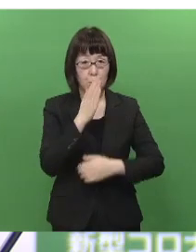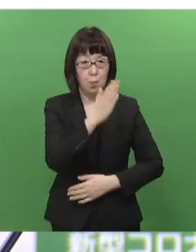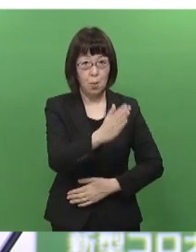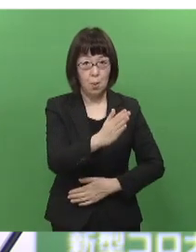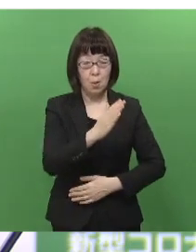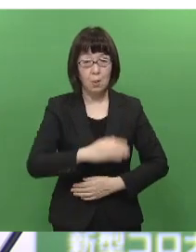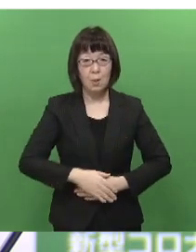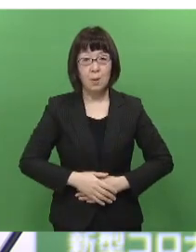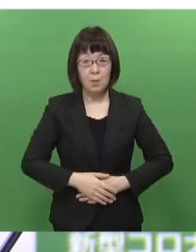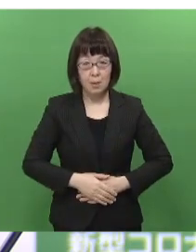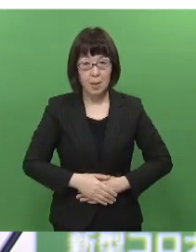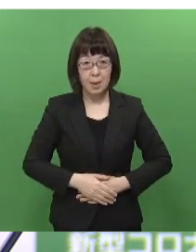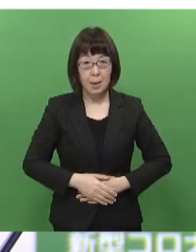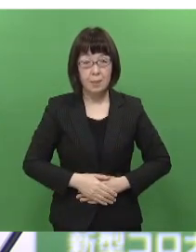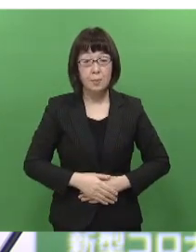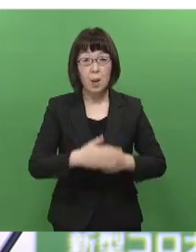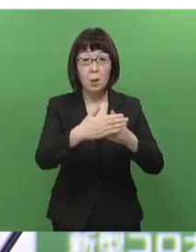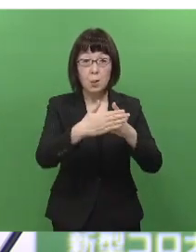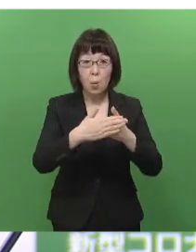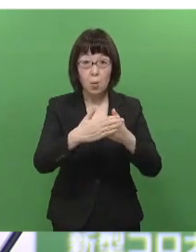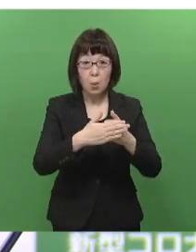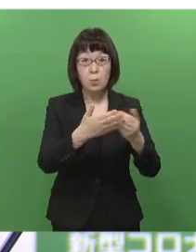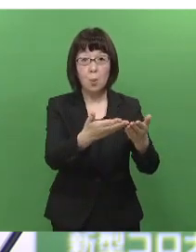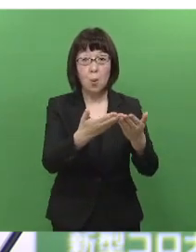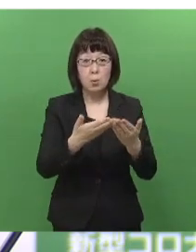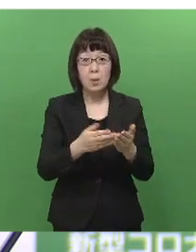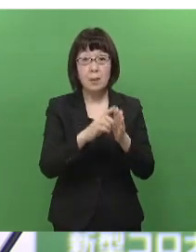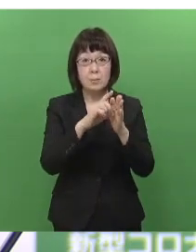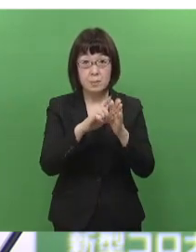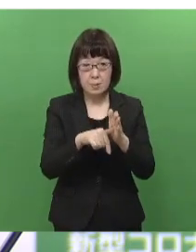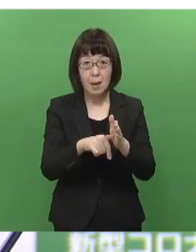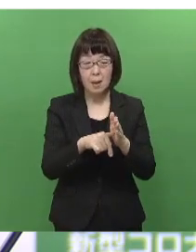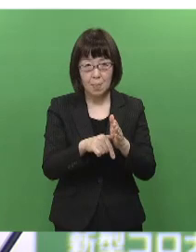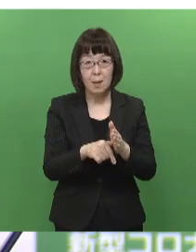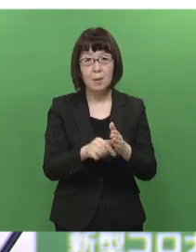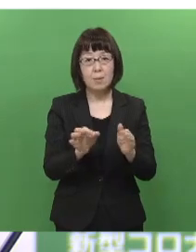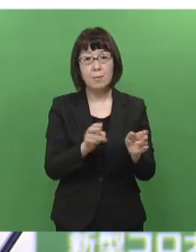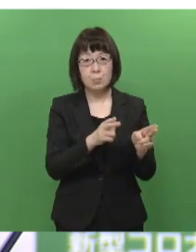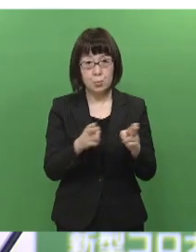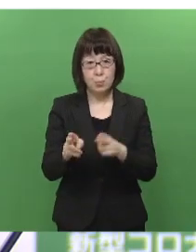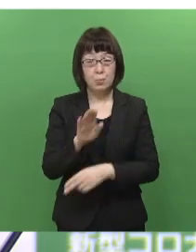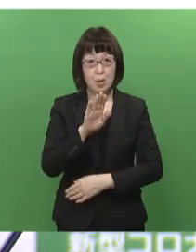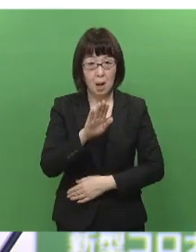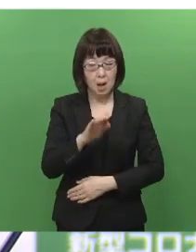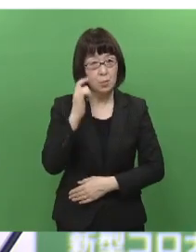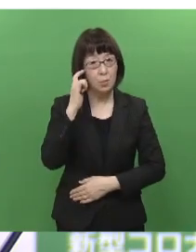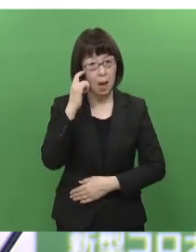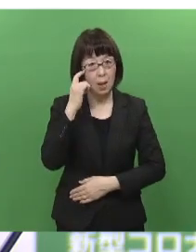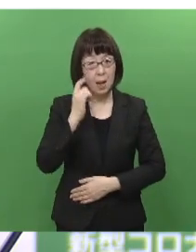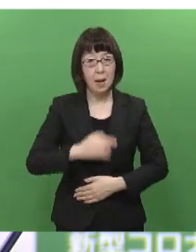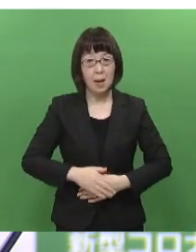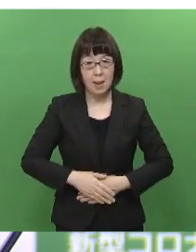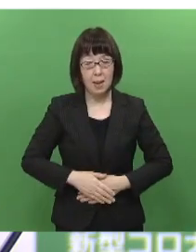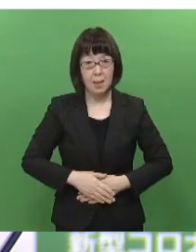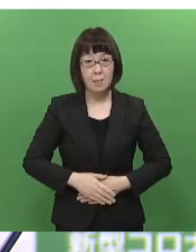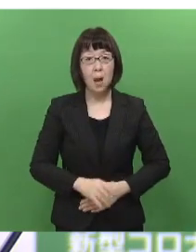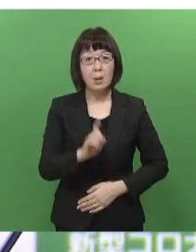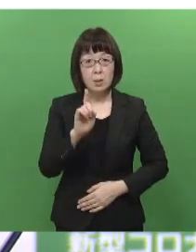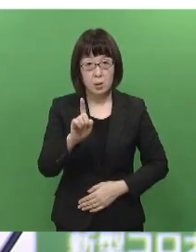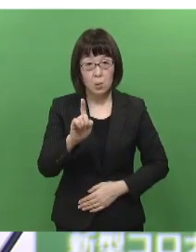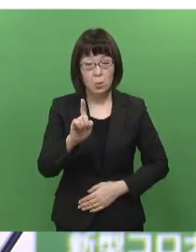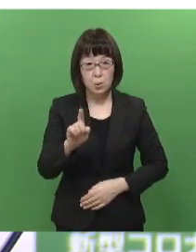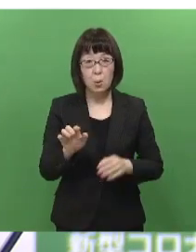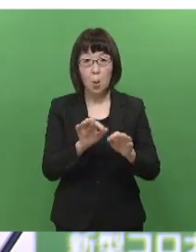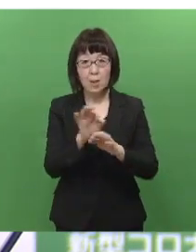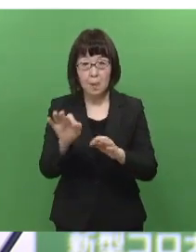に伴ってこのご協力をいただきたいとこのように考えております。また店舗ごとにお支払いを